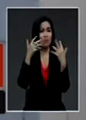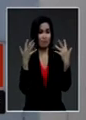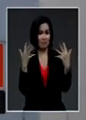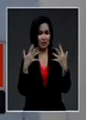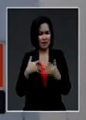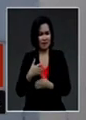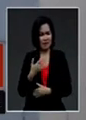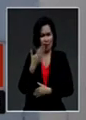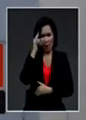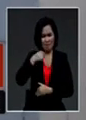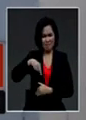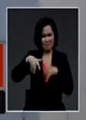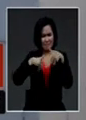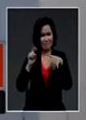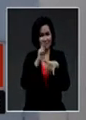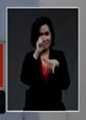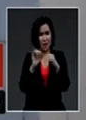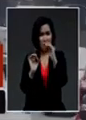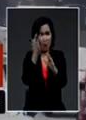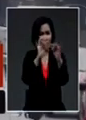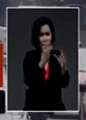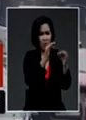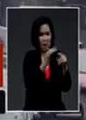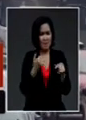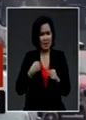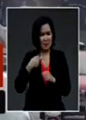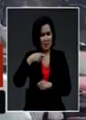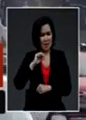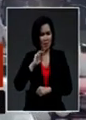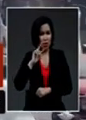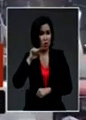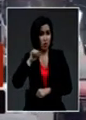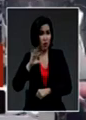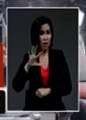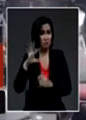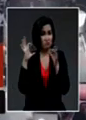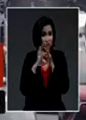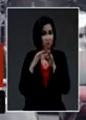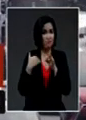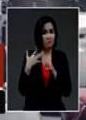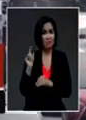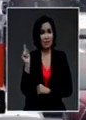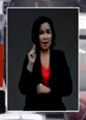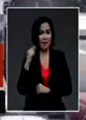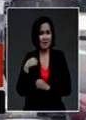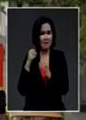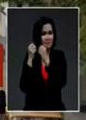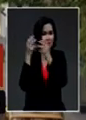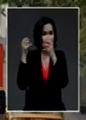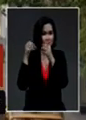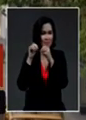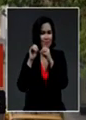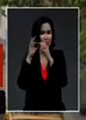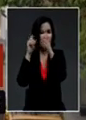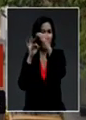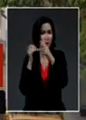เผากันมากๆหลายๆบ้านเนี่ยจะมีผลต่อ PM 2.5 มั้ย ทั้งเผาทั้งจุดประทัดเลยเนี่ย มันจะมากขึ้นหรือเปล่าเนี่ยท่านบอกว่า